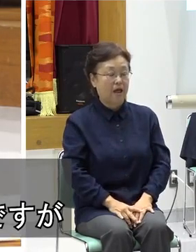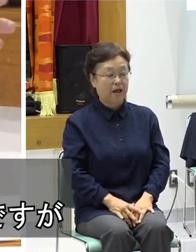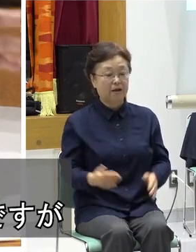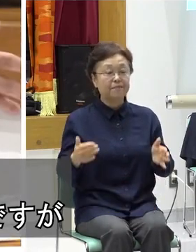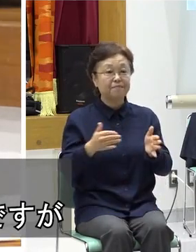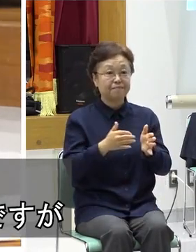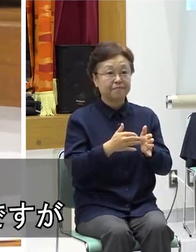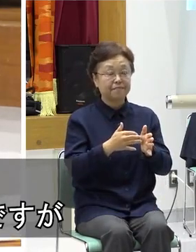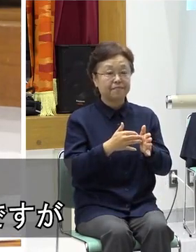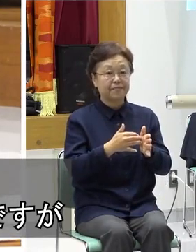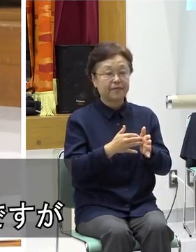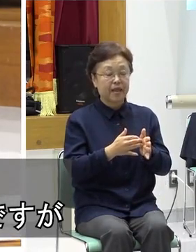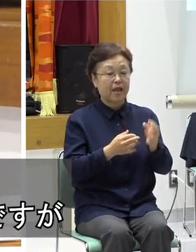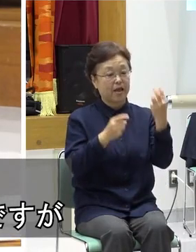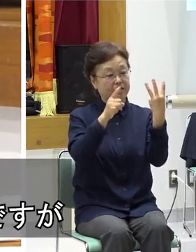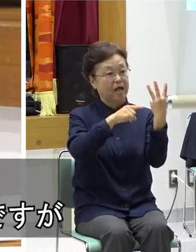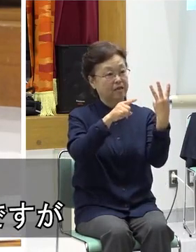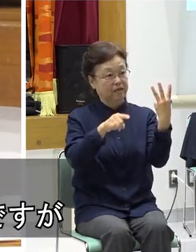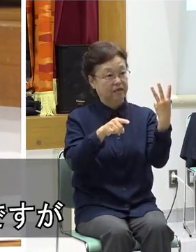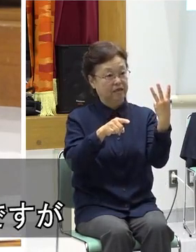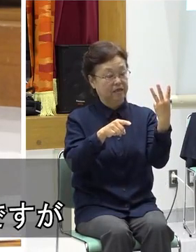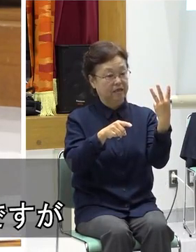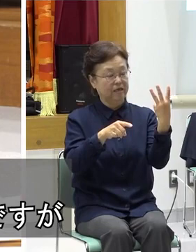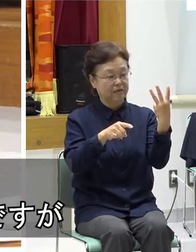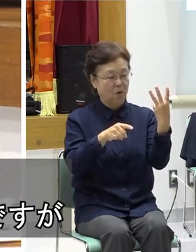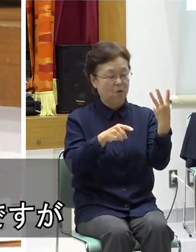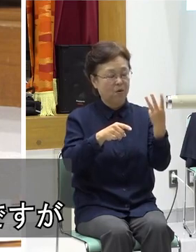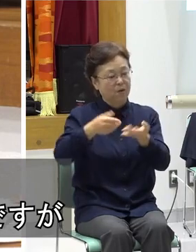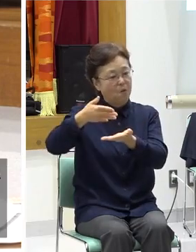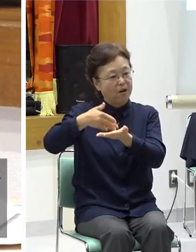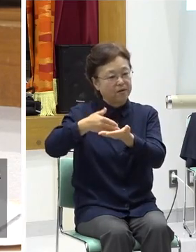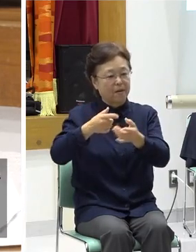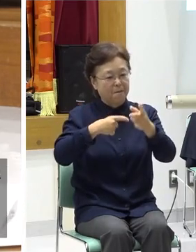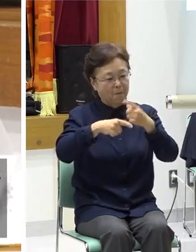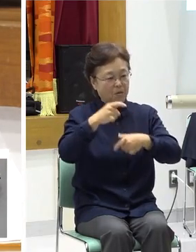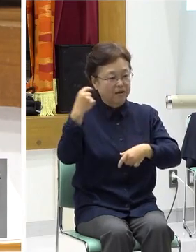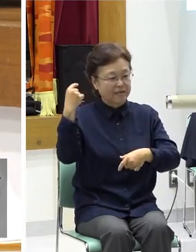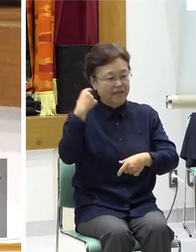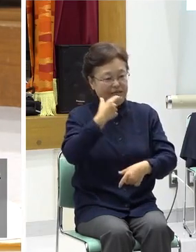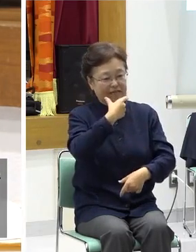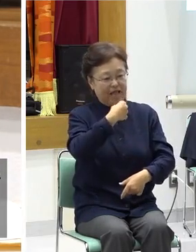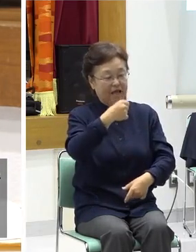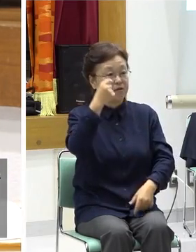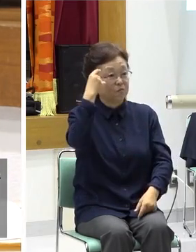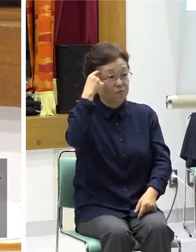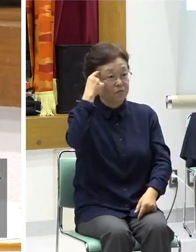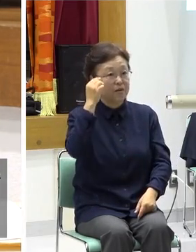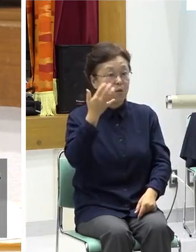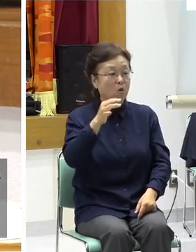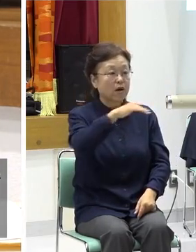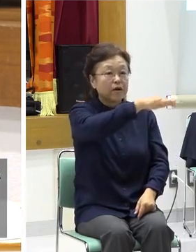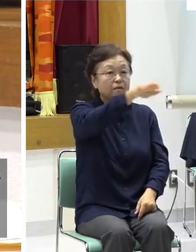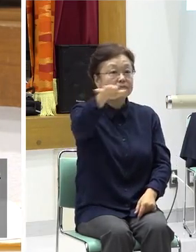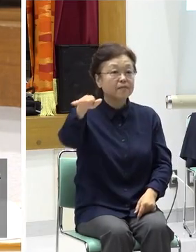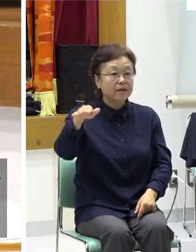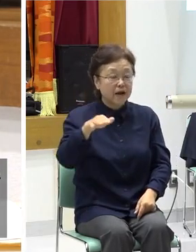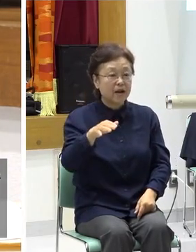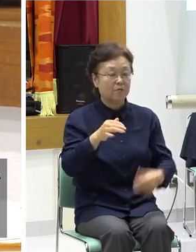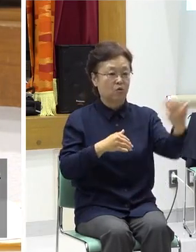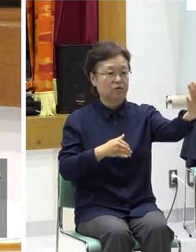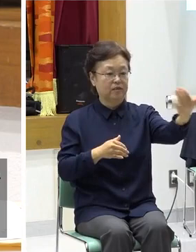から3人の方ともっと私聞きたいこともあるんですが、会場からのですね質疑応答の時間ということ